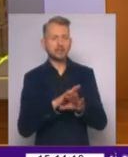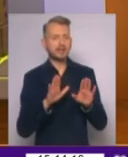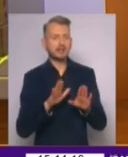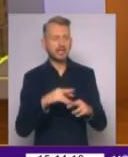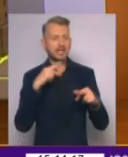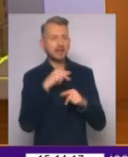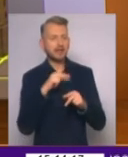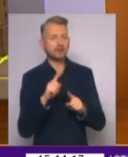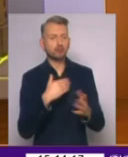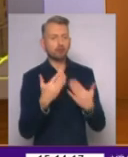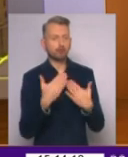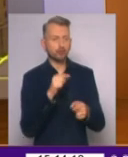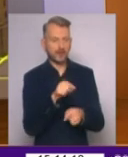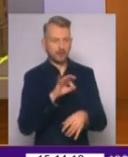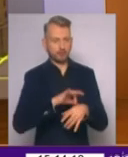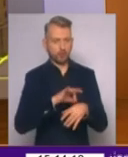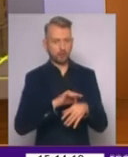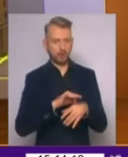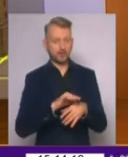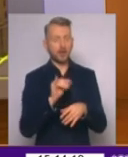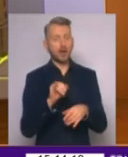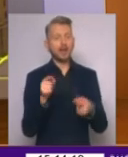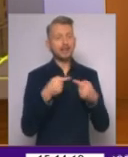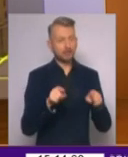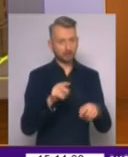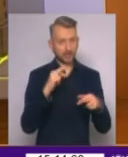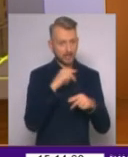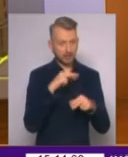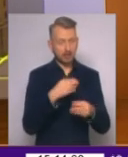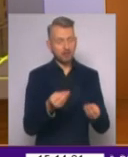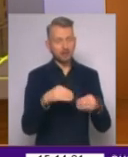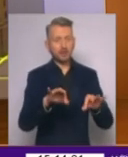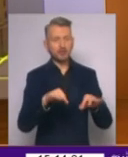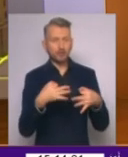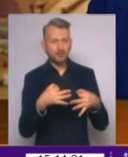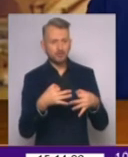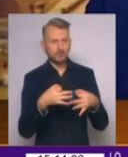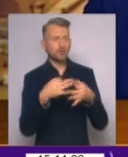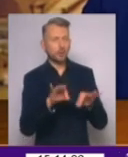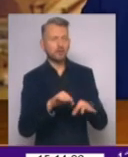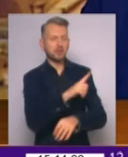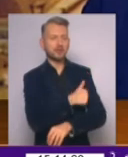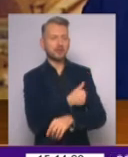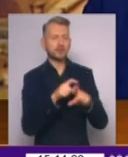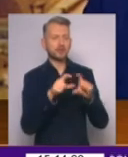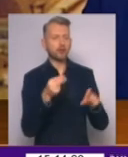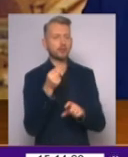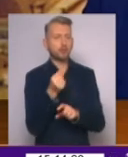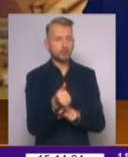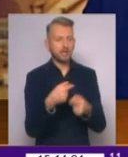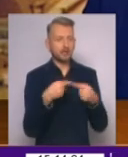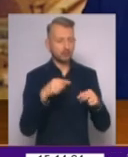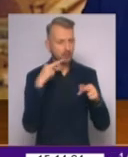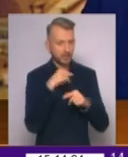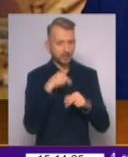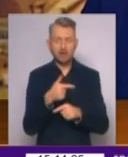ліки, які стосуються, не тільки ці профілі, а й інші ліки, тобто дали дозвіл медичним закупам закупляти і інші ліки. Так, ми повернемося ще до цієї